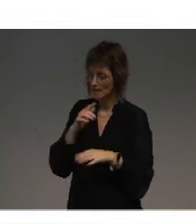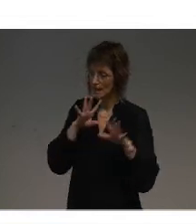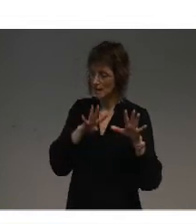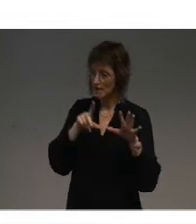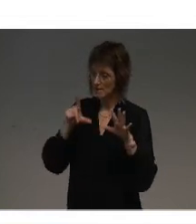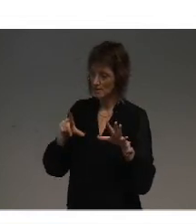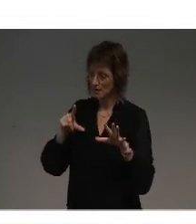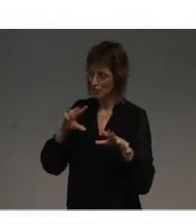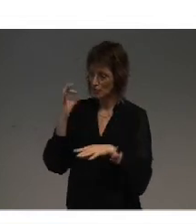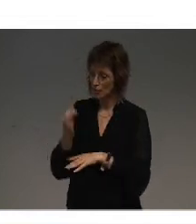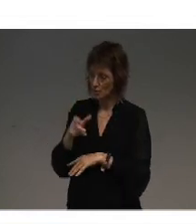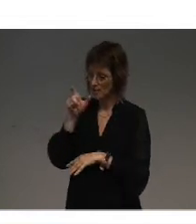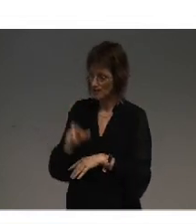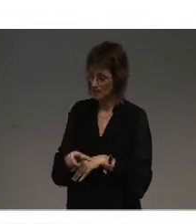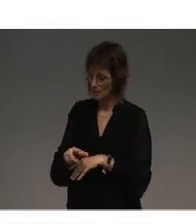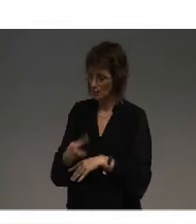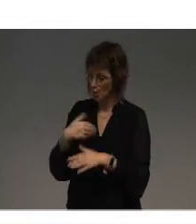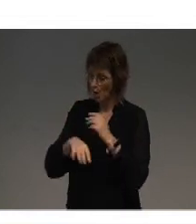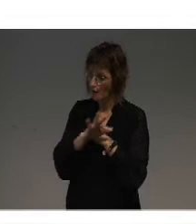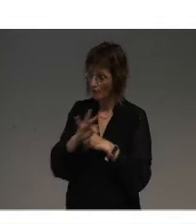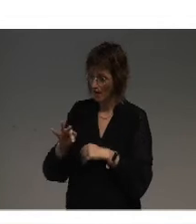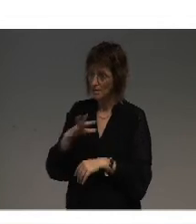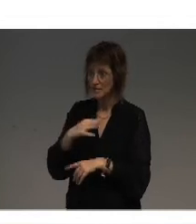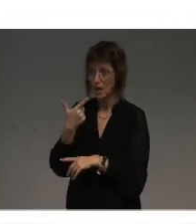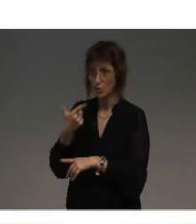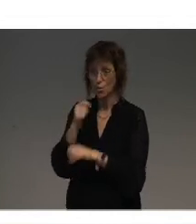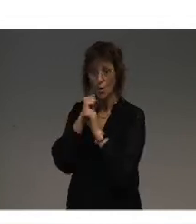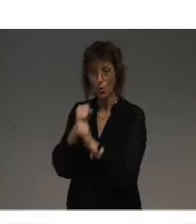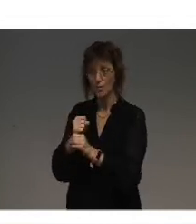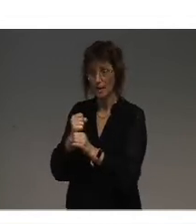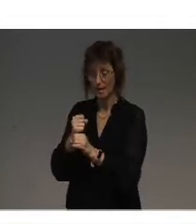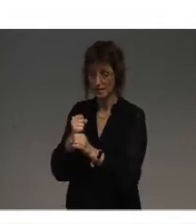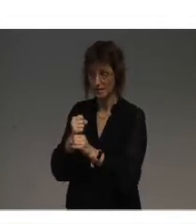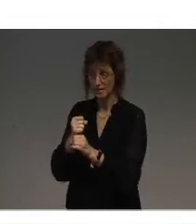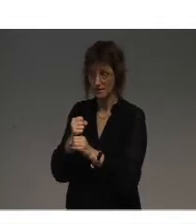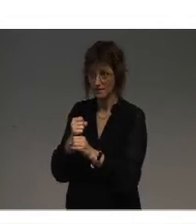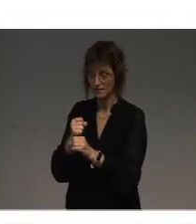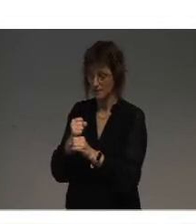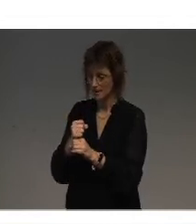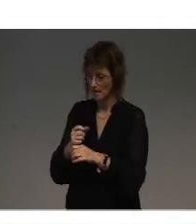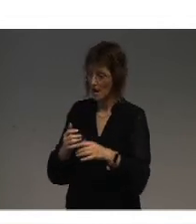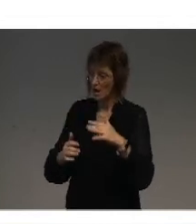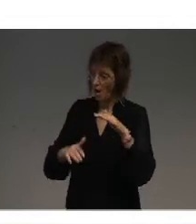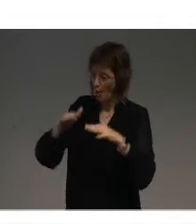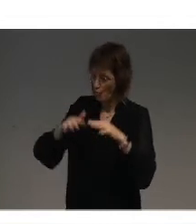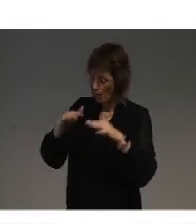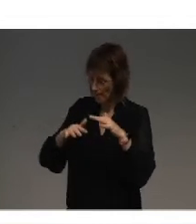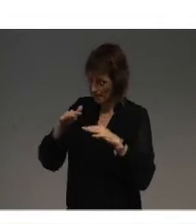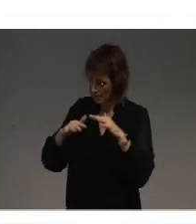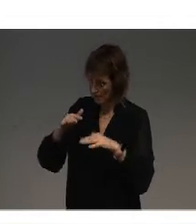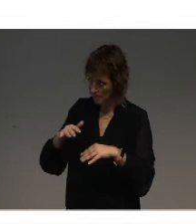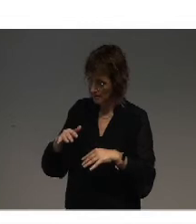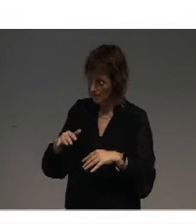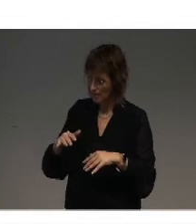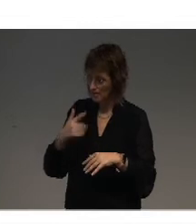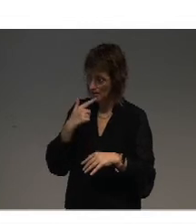97% des salariés et travailleurs français subissent au moins 2 contraintes, toutes catégories confondues. Et en moyenne, mais c'est qu'une moyenne qui